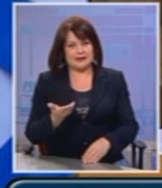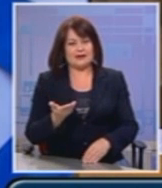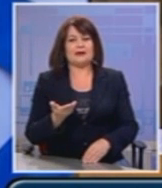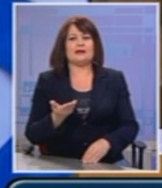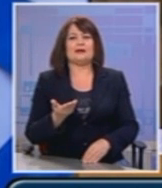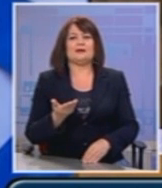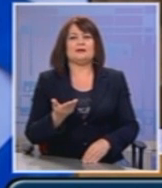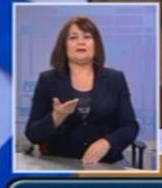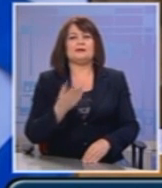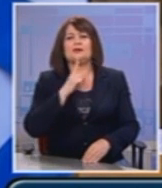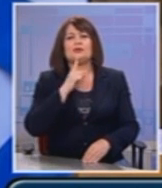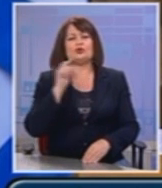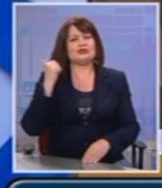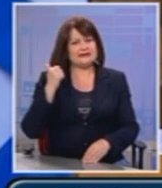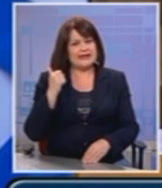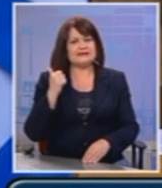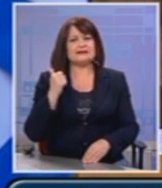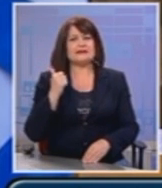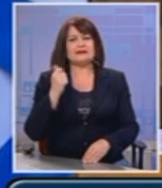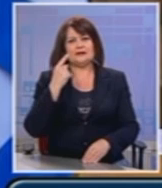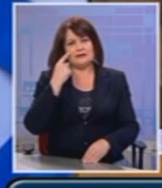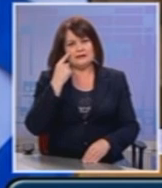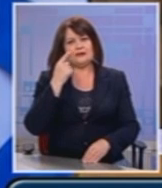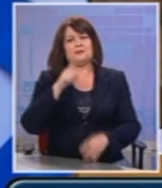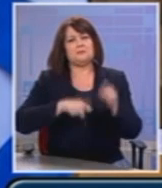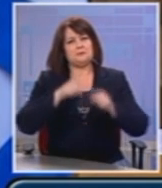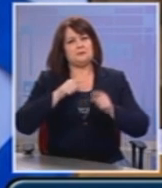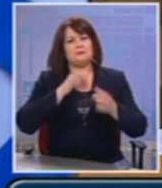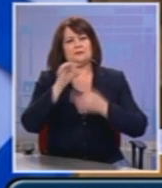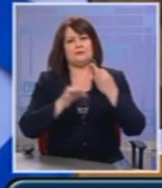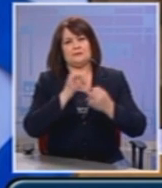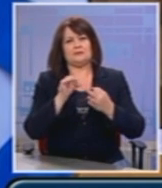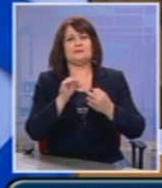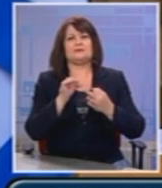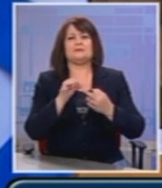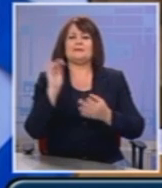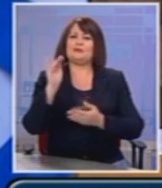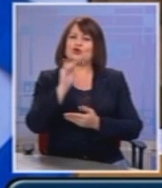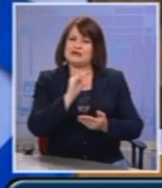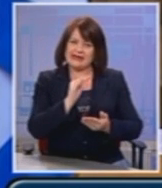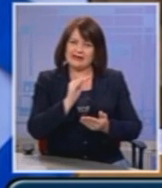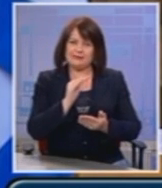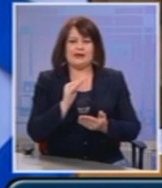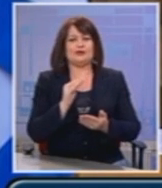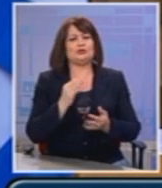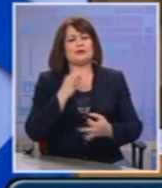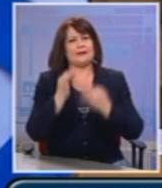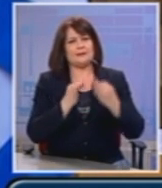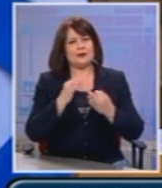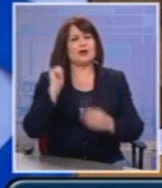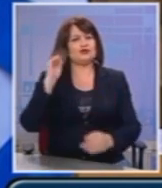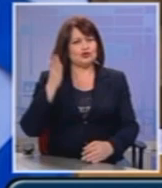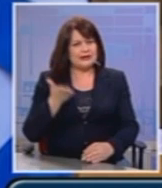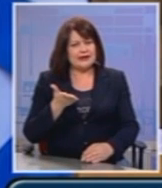μως όπως κάναμε και χθές θα δίνουμε το λόγο και στους προσκεκλημένους μας από το το